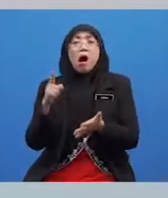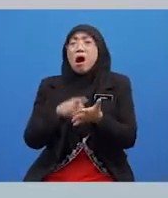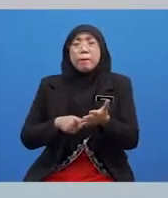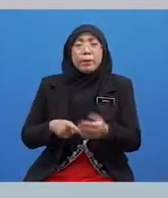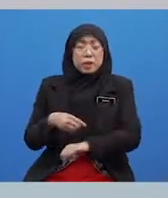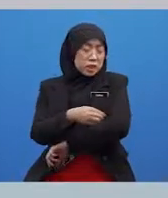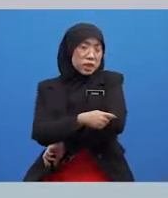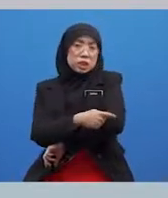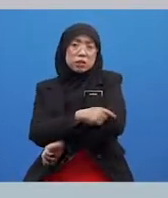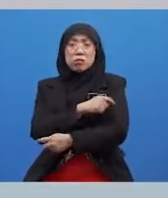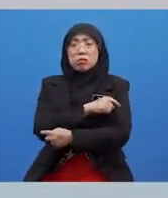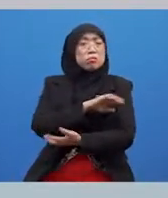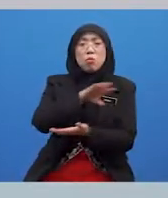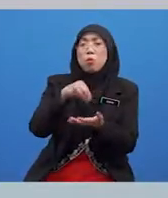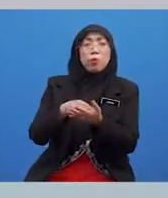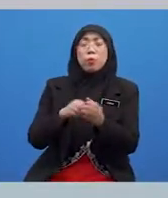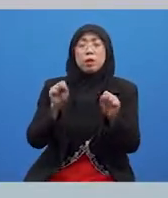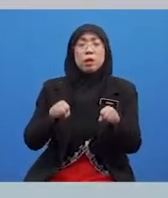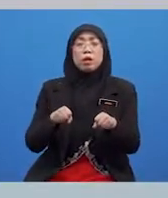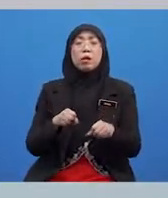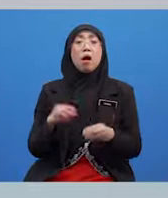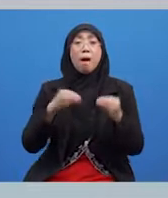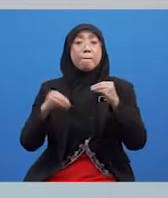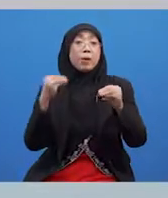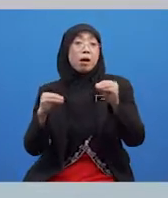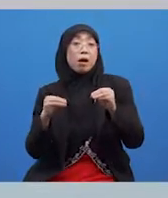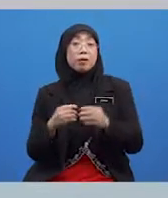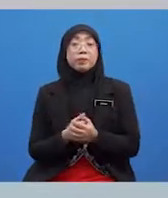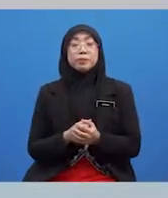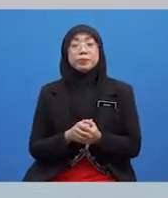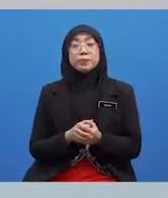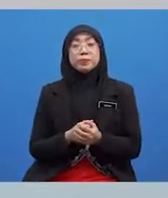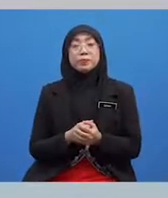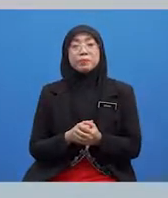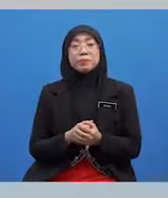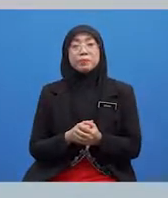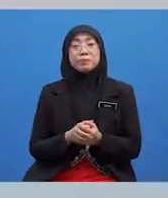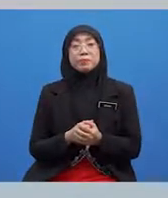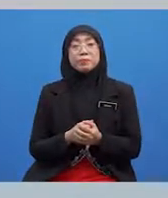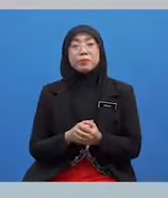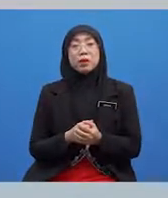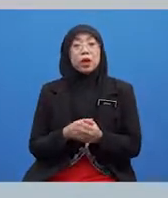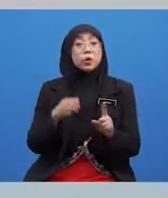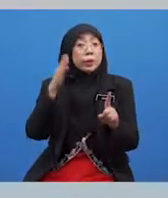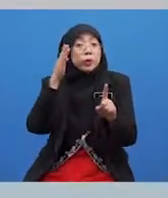flexibility pergerakan. Yang kedua, keunikan pergerakan. Yang